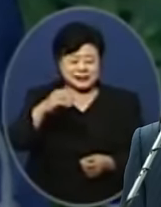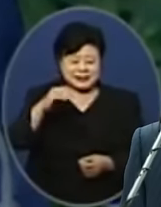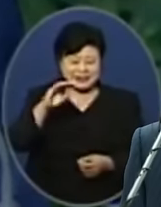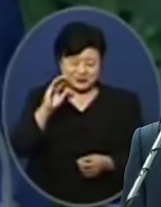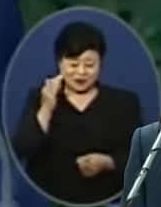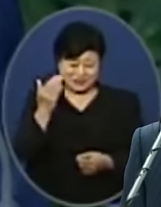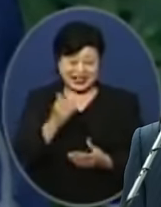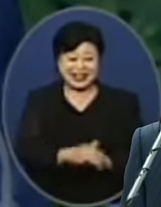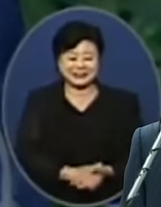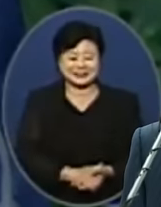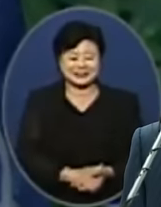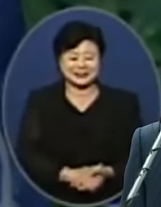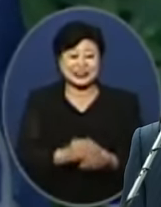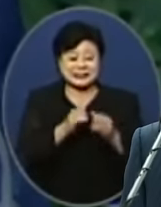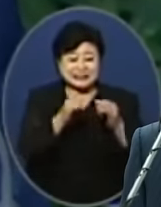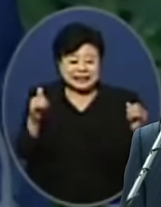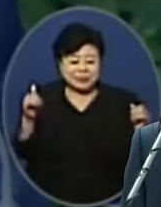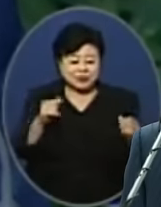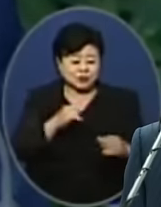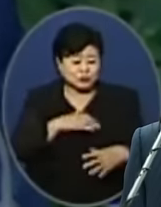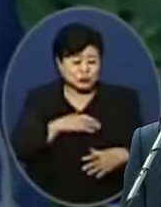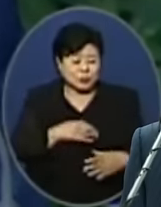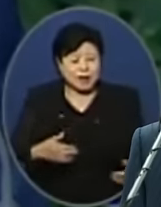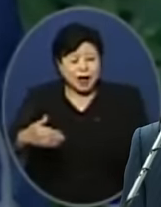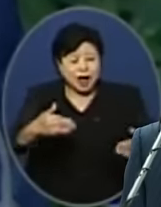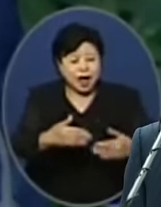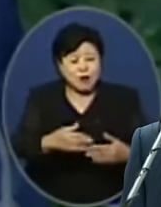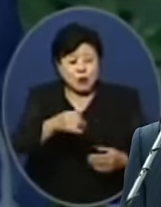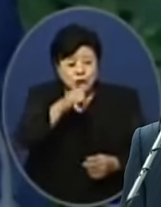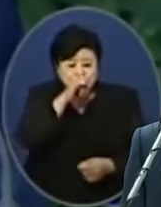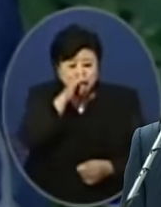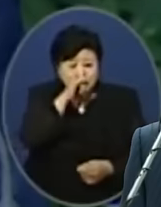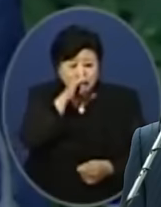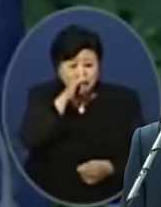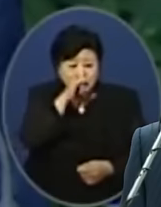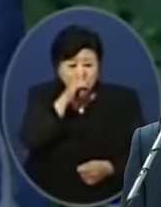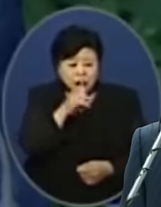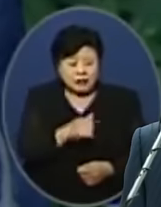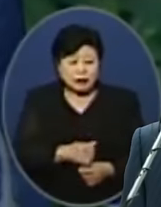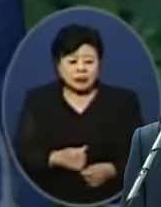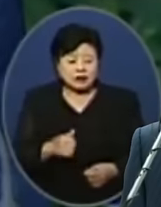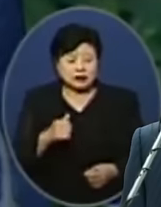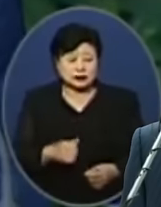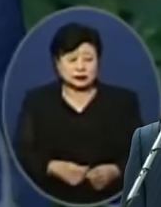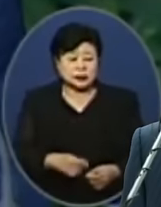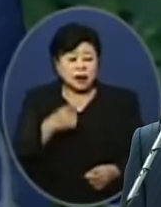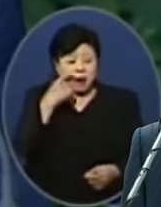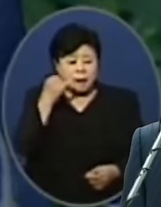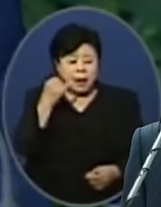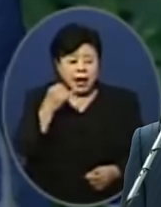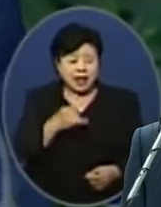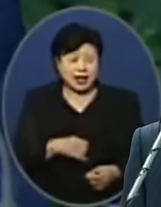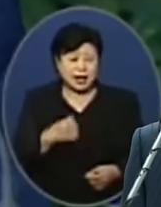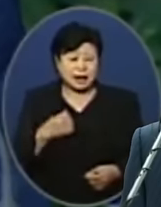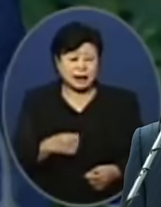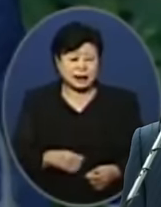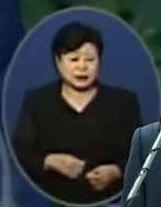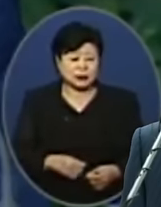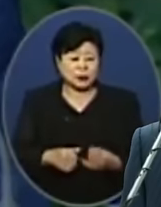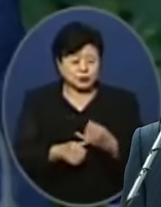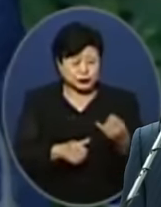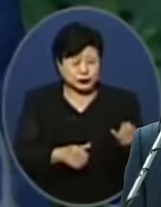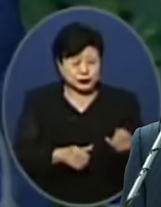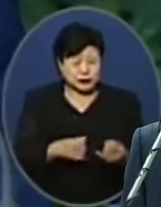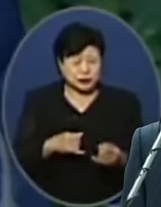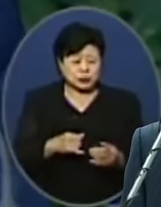되는 것입니다. 사람들마다 두려움을 안고 살아갑니다. 주부들은 가족이 병들지